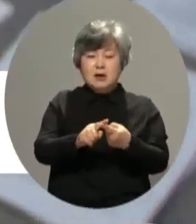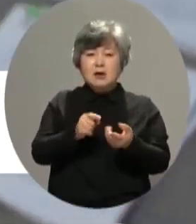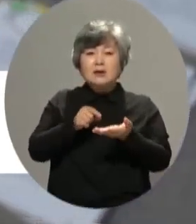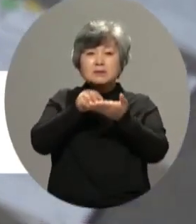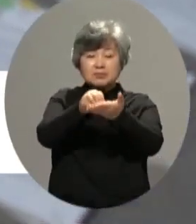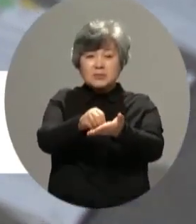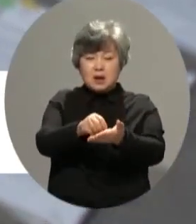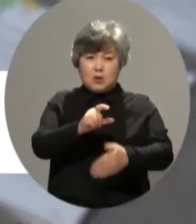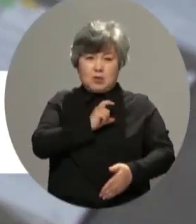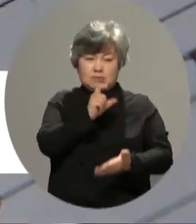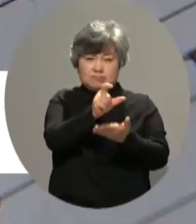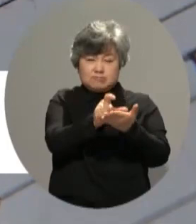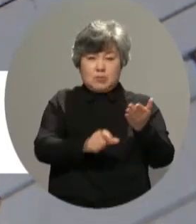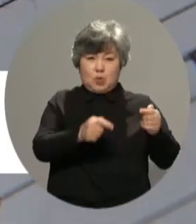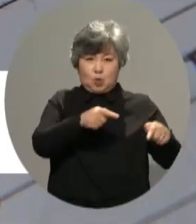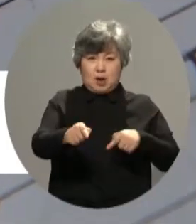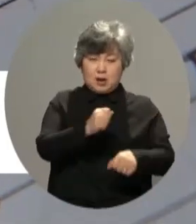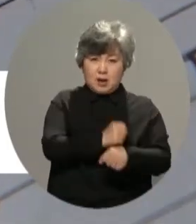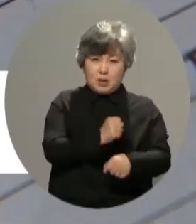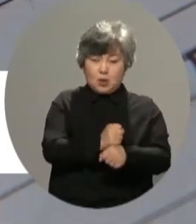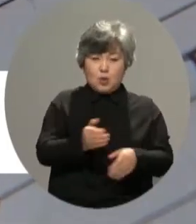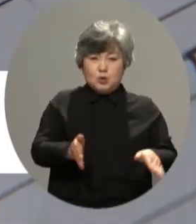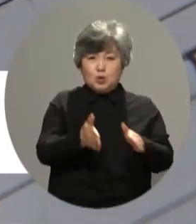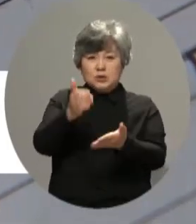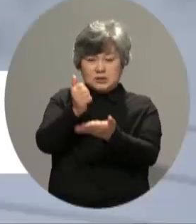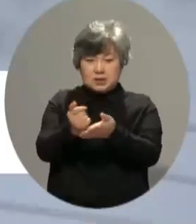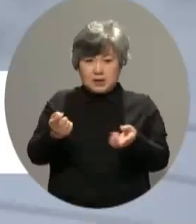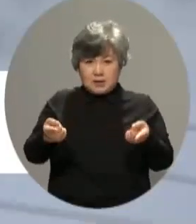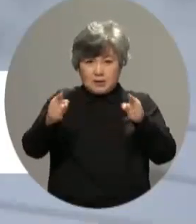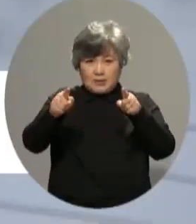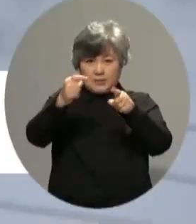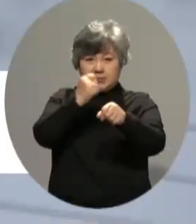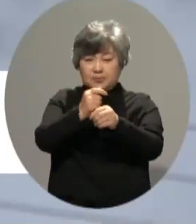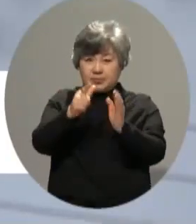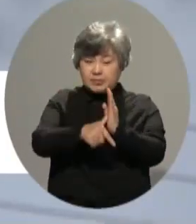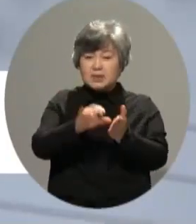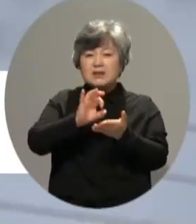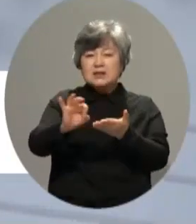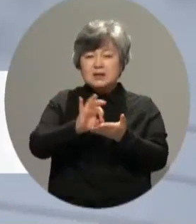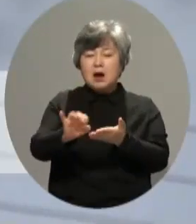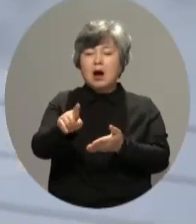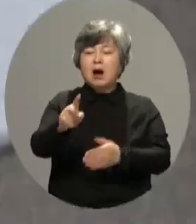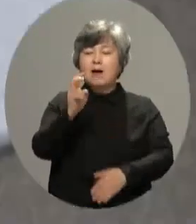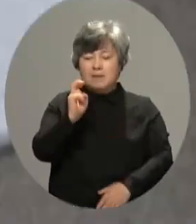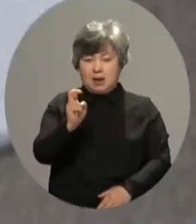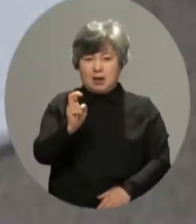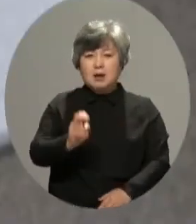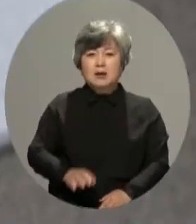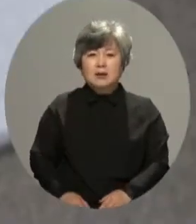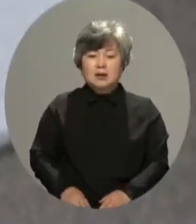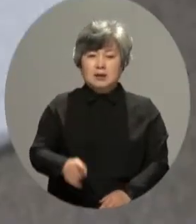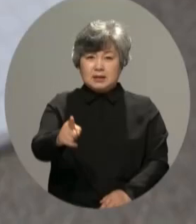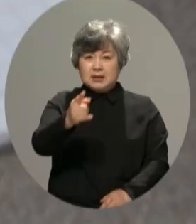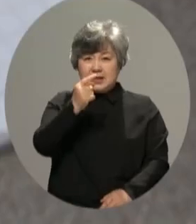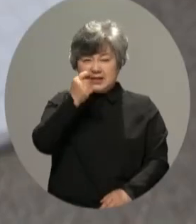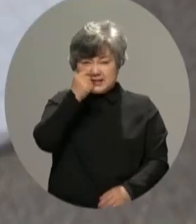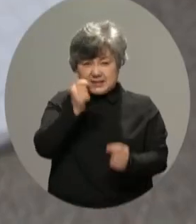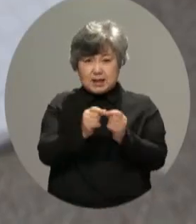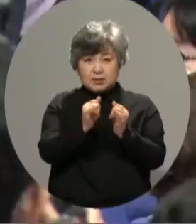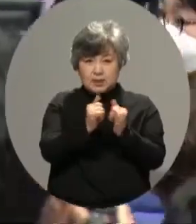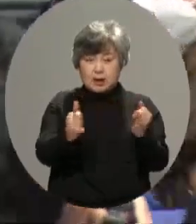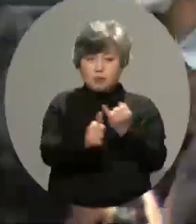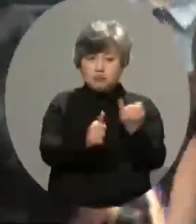받아 당원 명부를 관리하고 도지사 경선운동에 활용하려 했다고 보고 있습니다. 측근에 이어